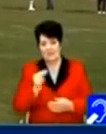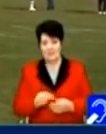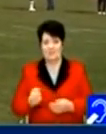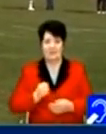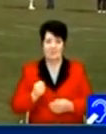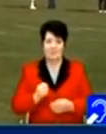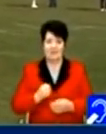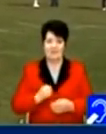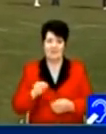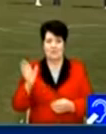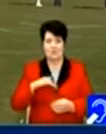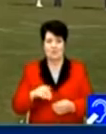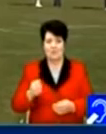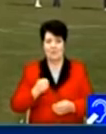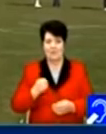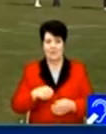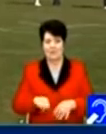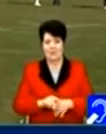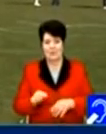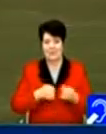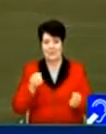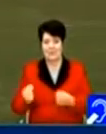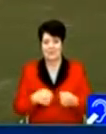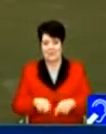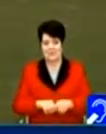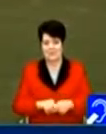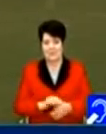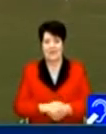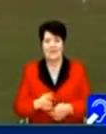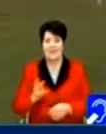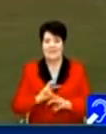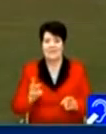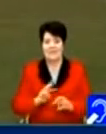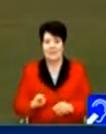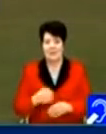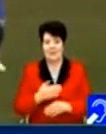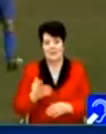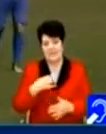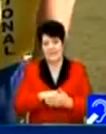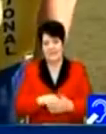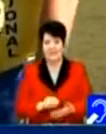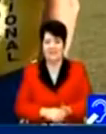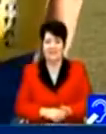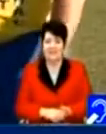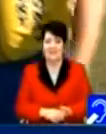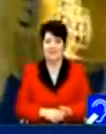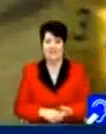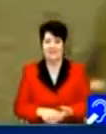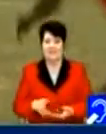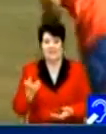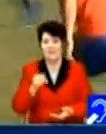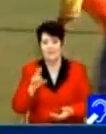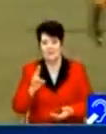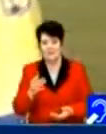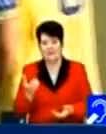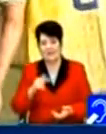armata și din după armata am fost angajați în cadrul Ministerului de Interne. Federația Română de Oină are de câțiva ani sloganul Oina,